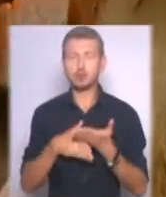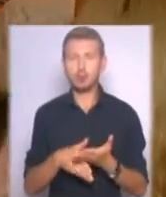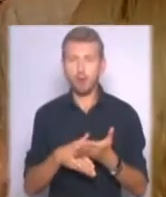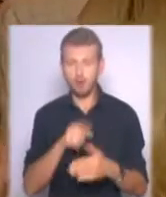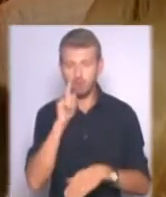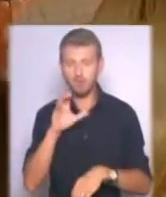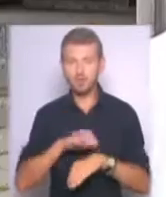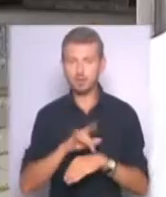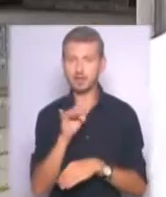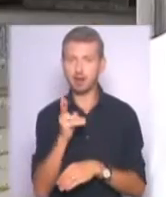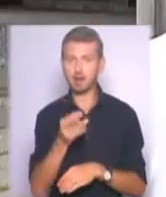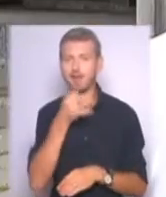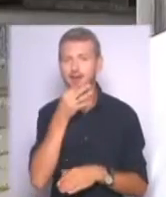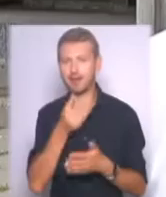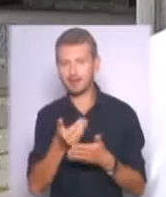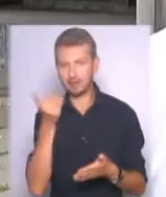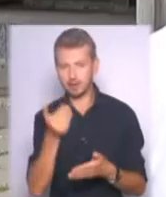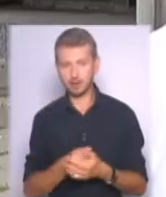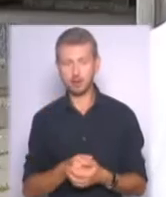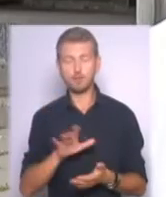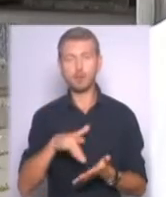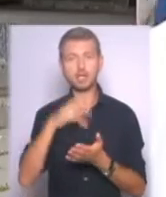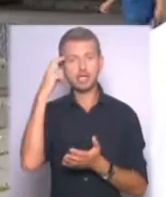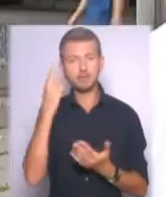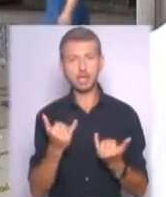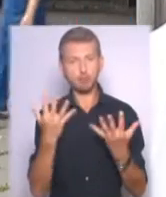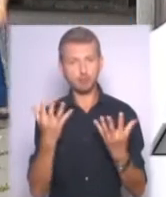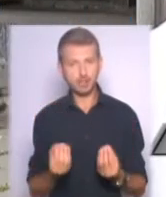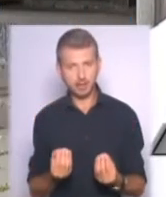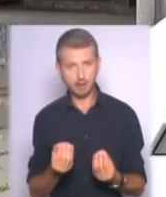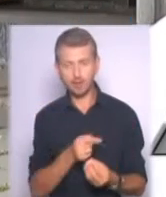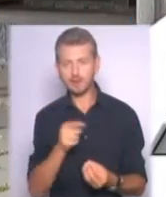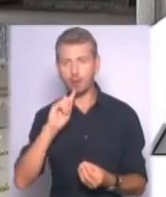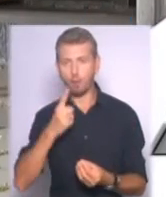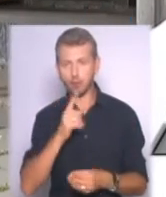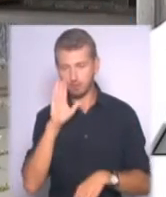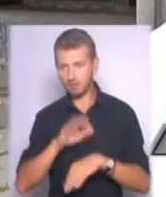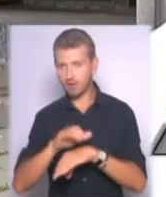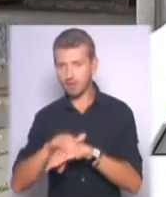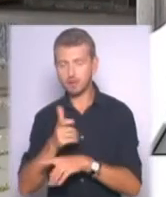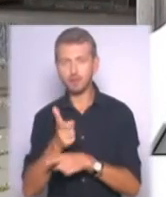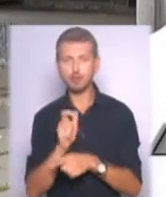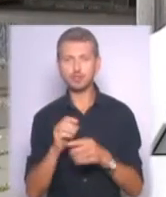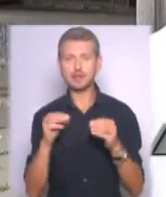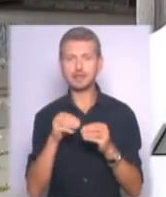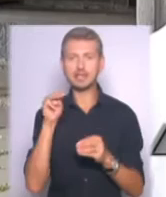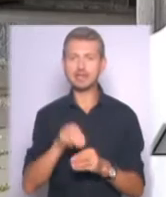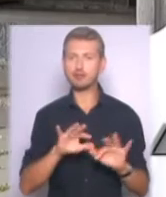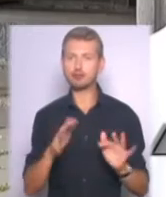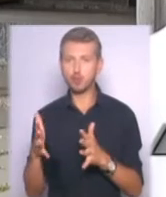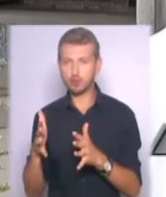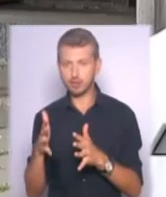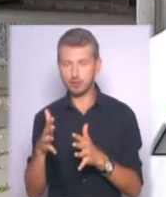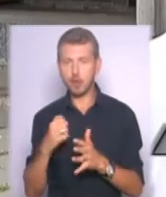на ранніх стадіях. В місті Києві на сьогоднішній день за год виявляється більше 10 тисяч випадків